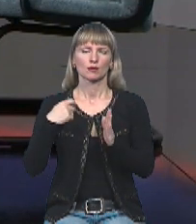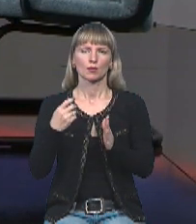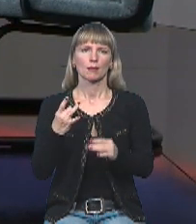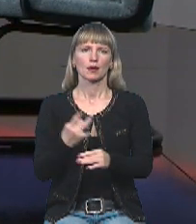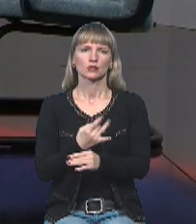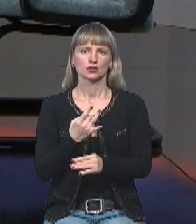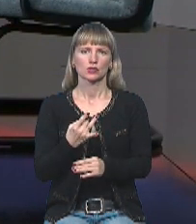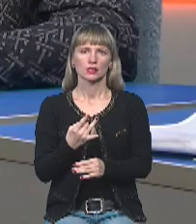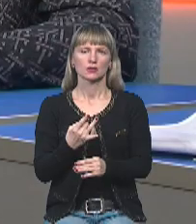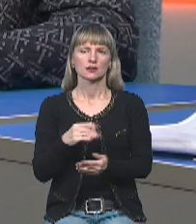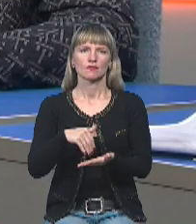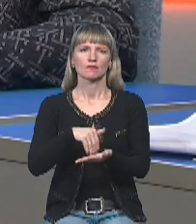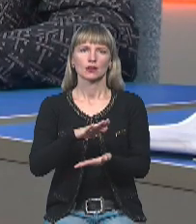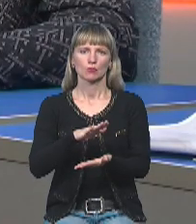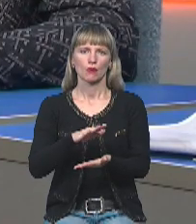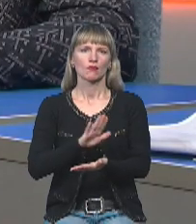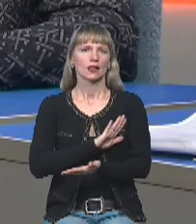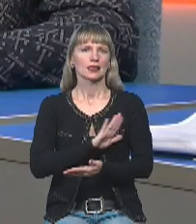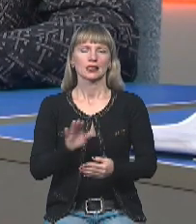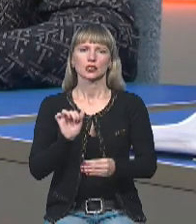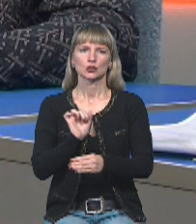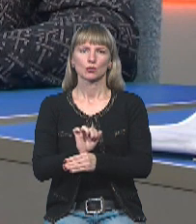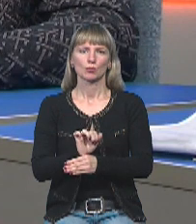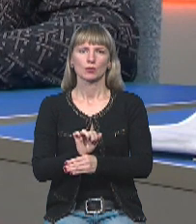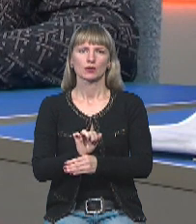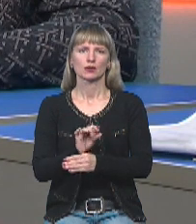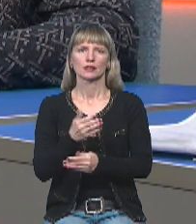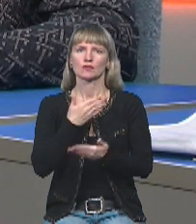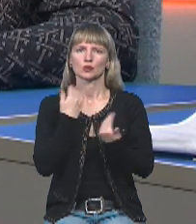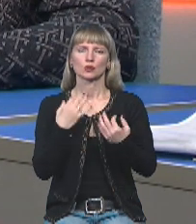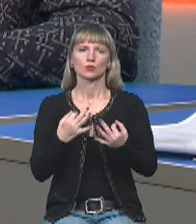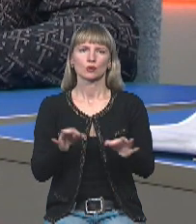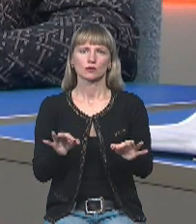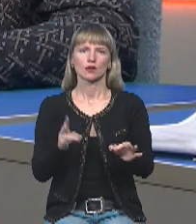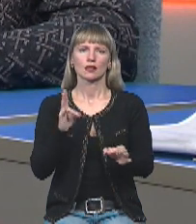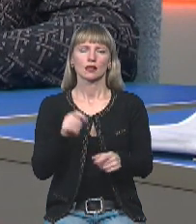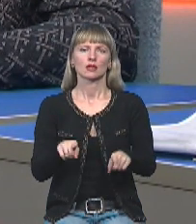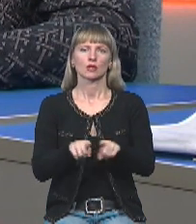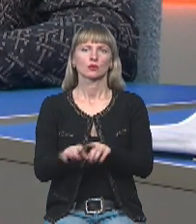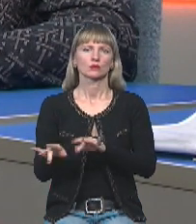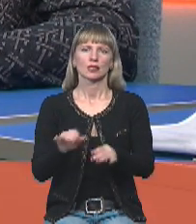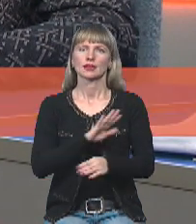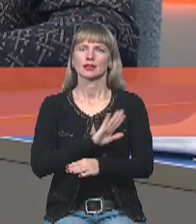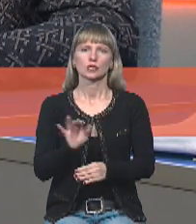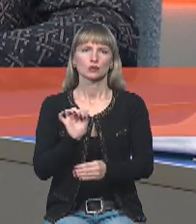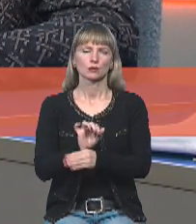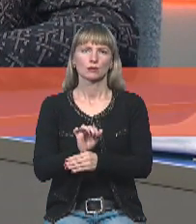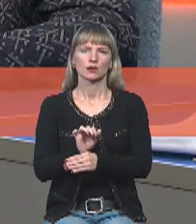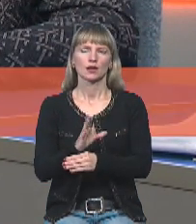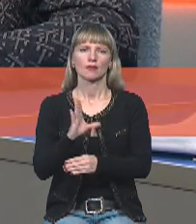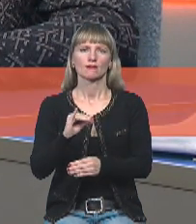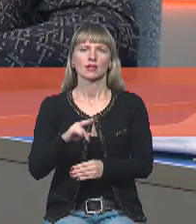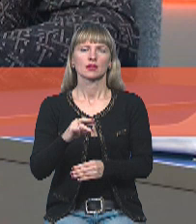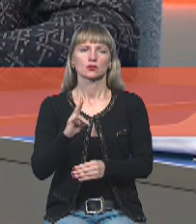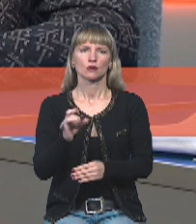раз, навіть відмова не зупинила і відсутність дозволу на таку діяльність не зупинила Вільнянську районну